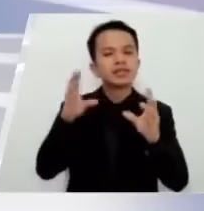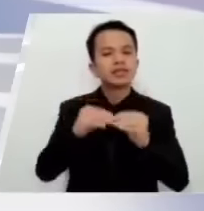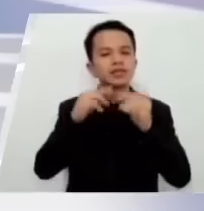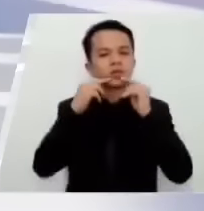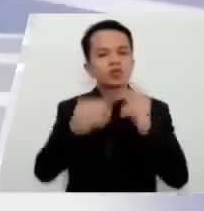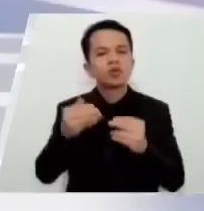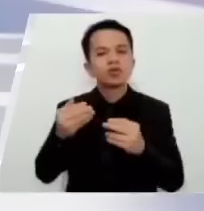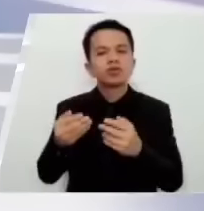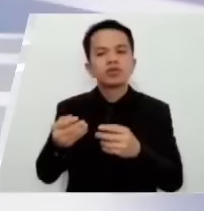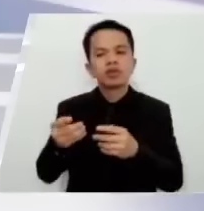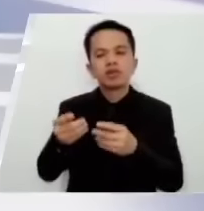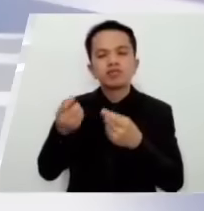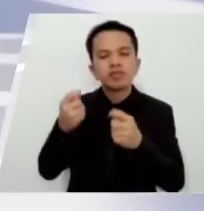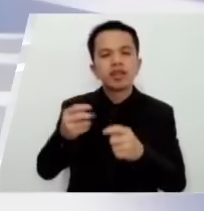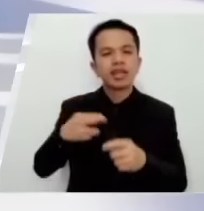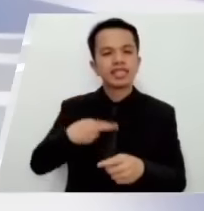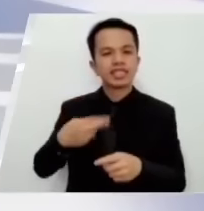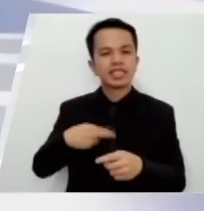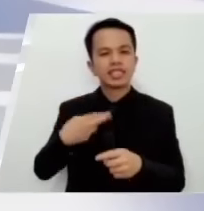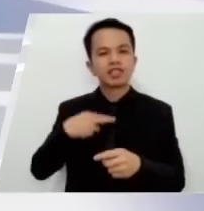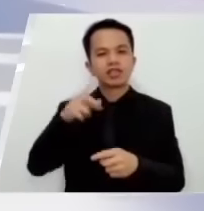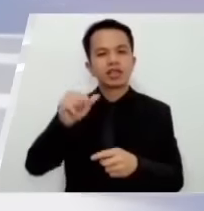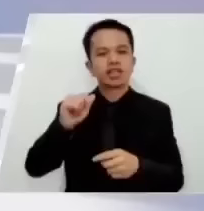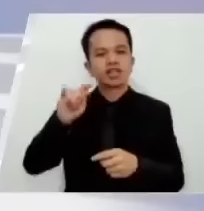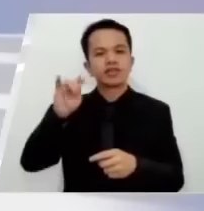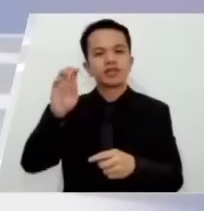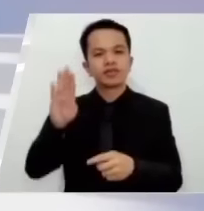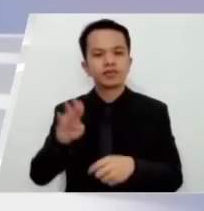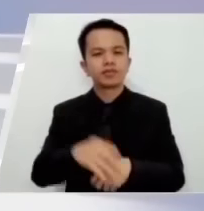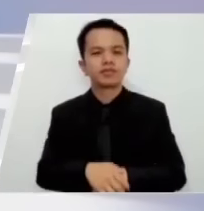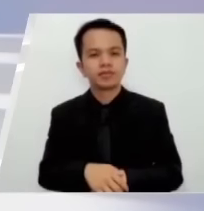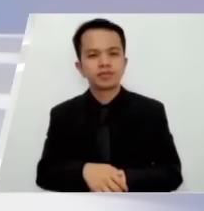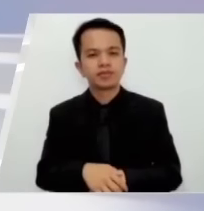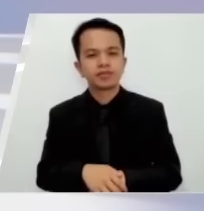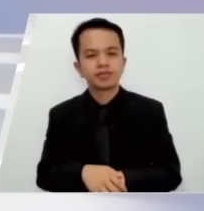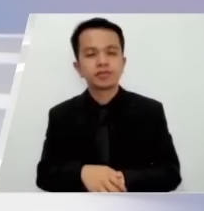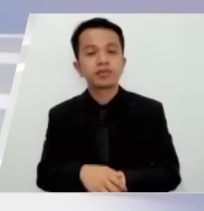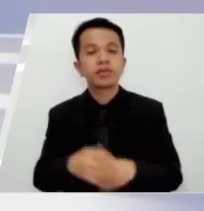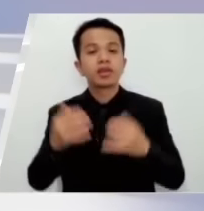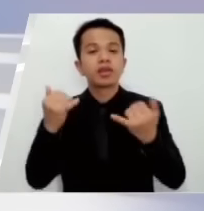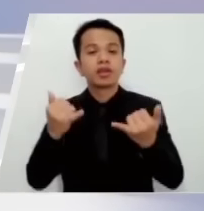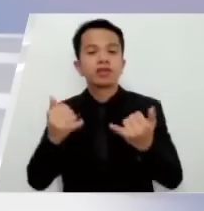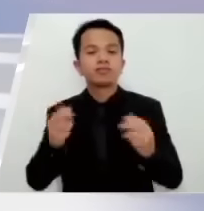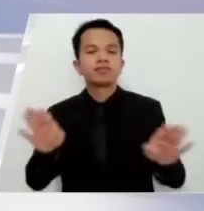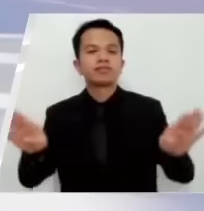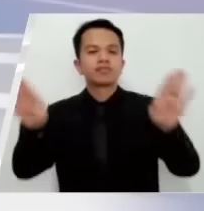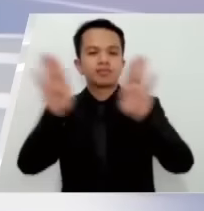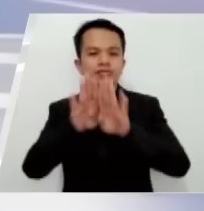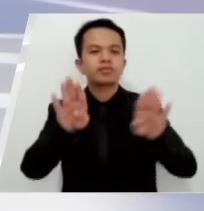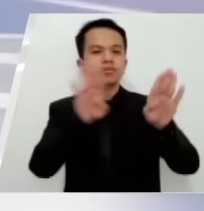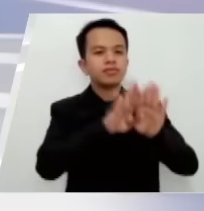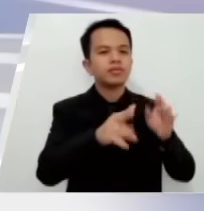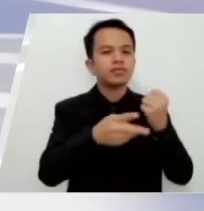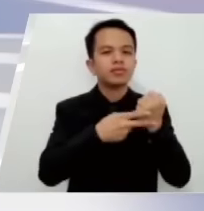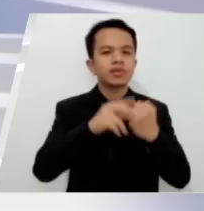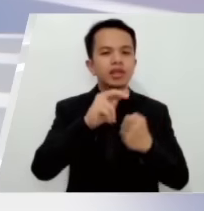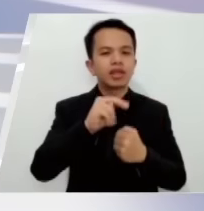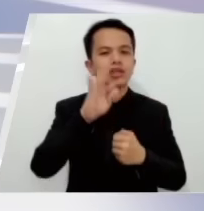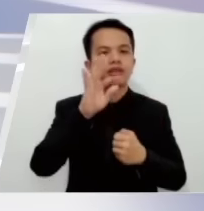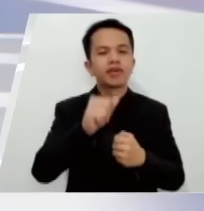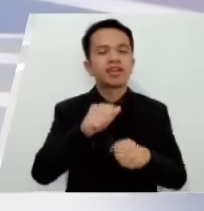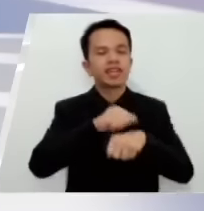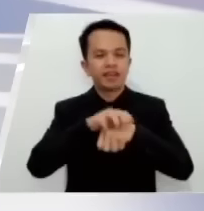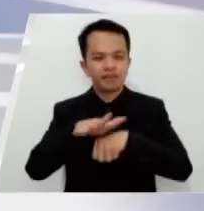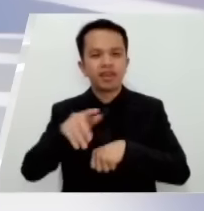nauna ng reaksyon ng LTFRB tungkol dito pagpapasara sa mga warehouse ng nfa nakakaapekto na sa mga